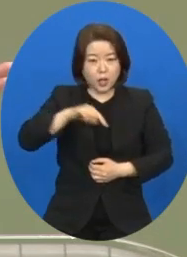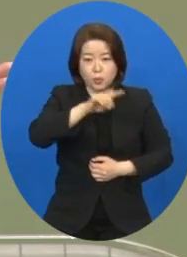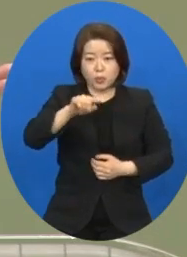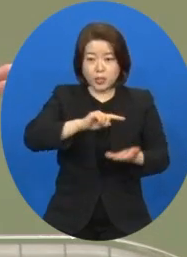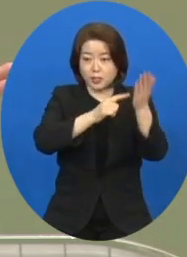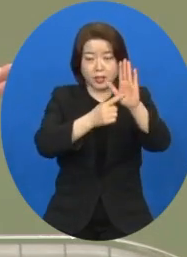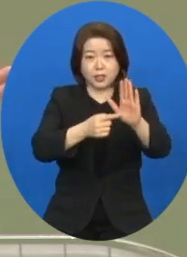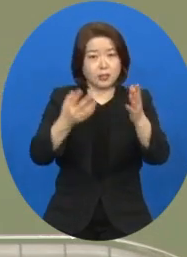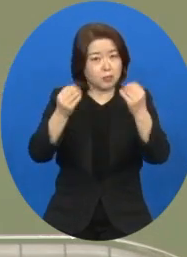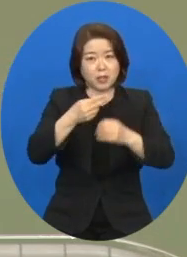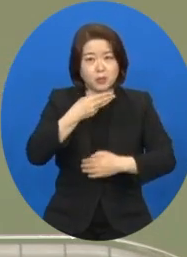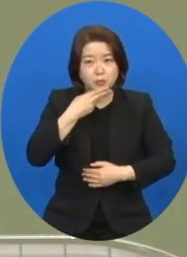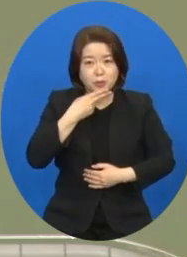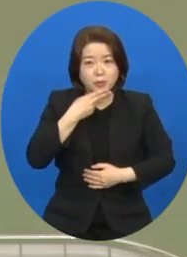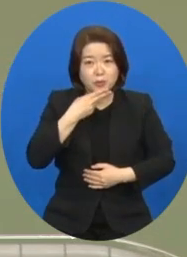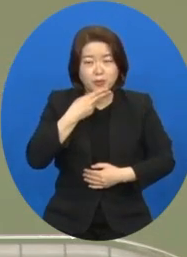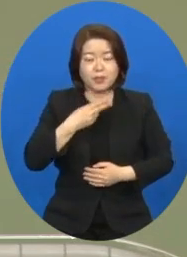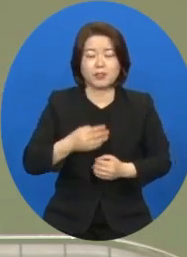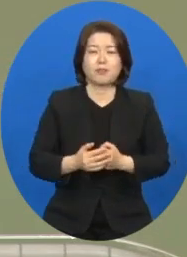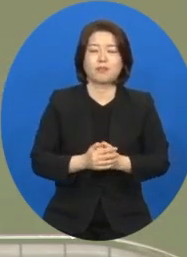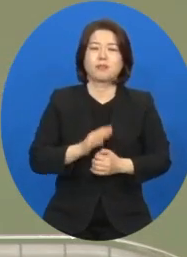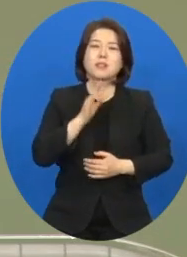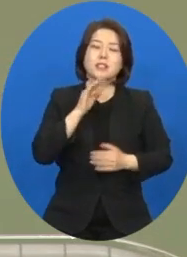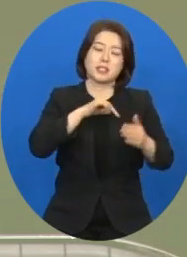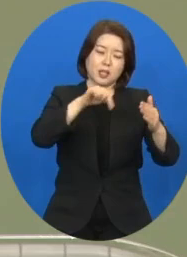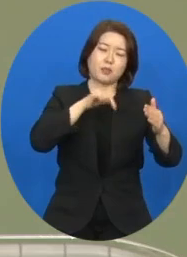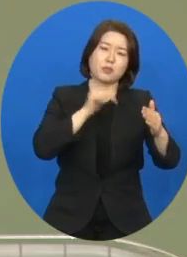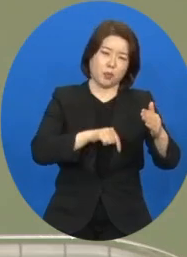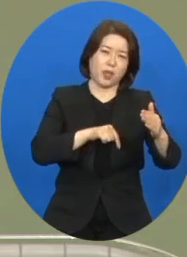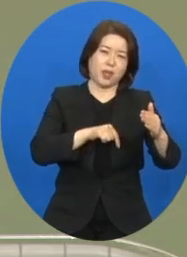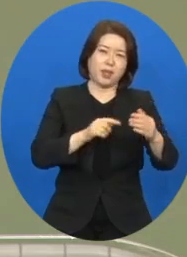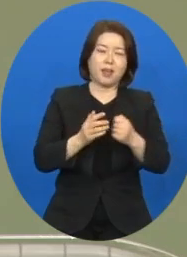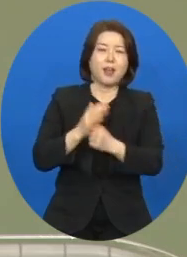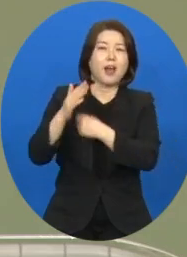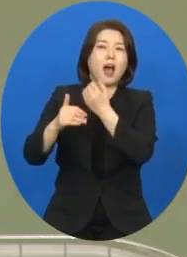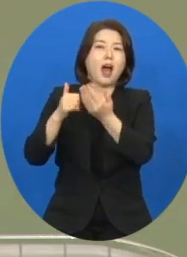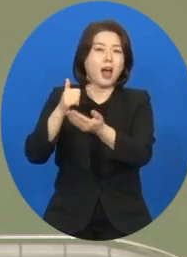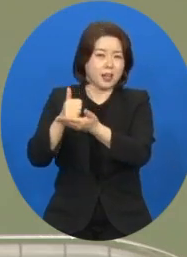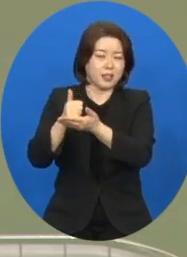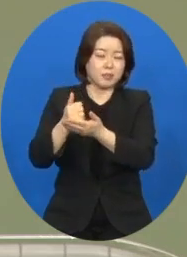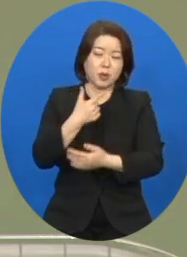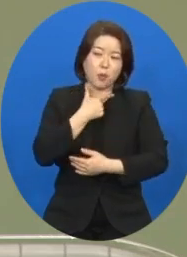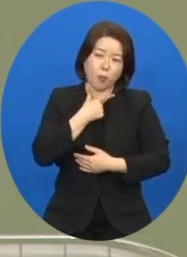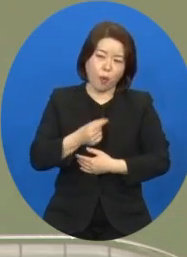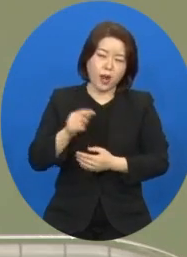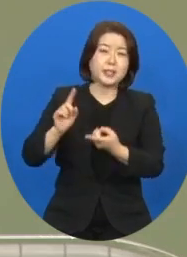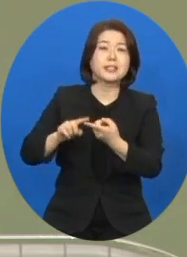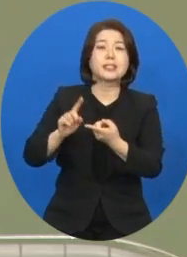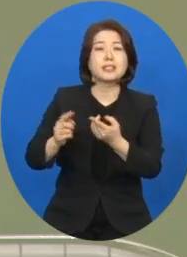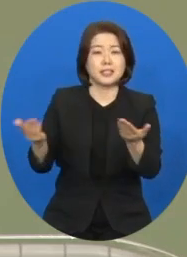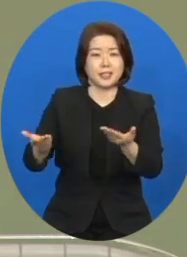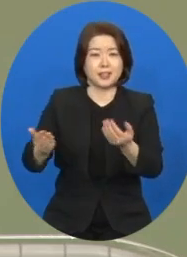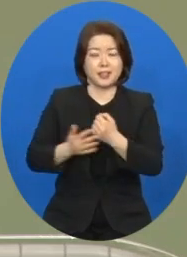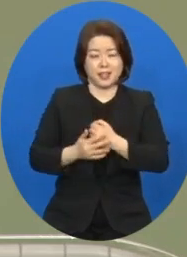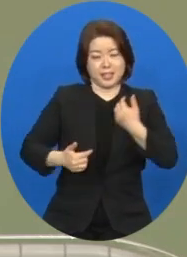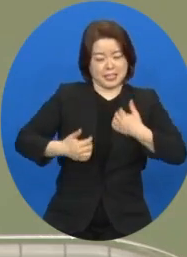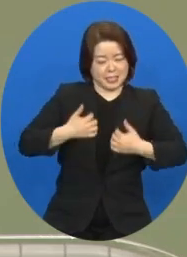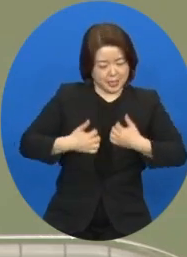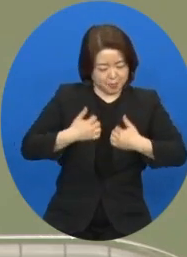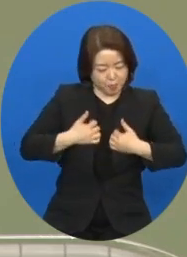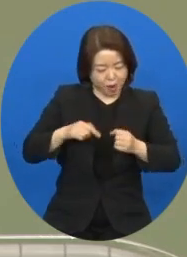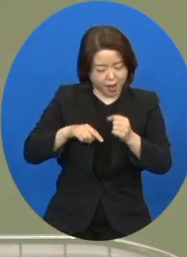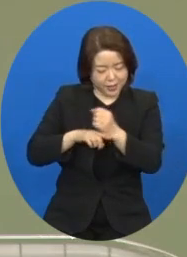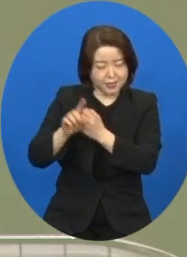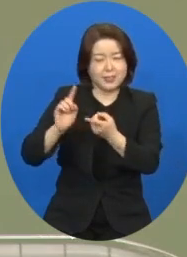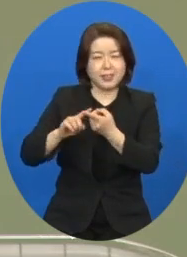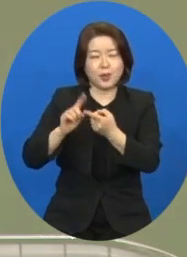거죠? 실제로 우리 마음으로 하나님이 원하시는 일, 기뻐하시는 뜻대로 하려는